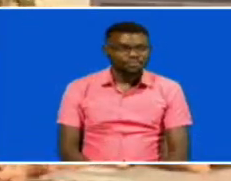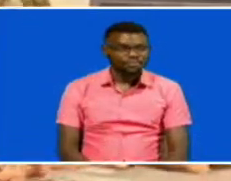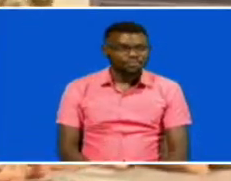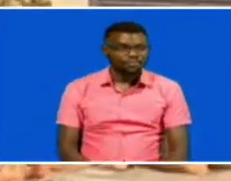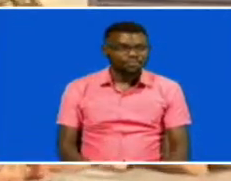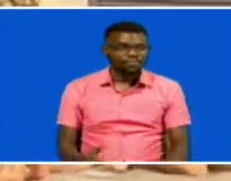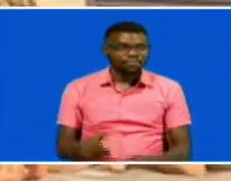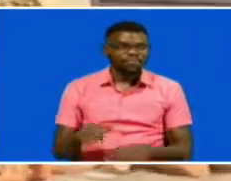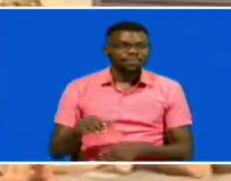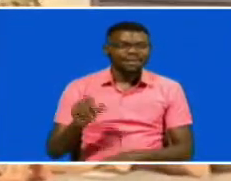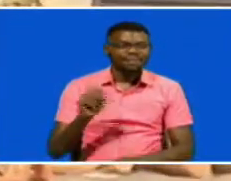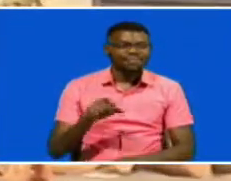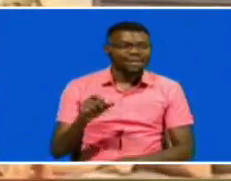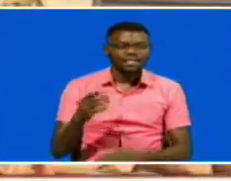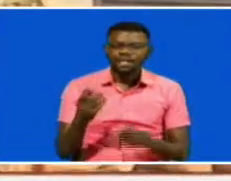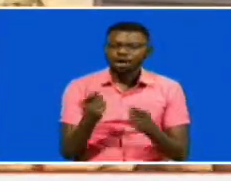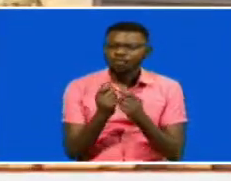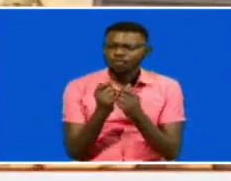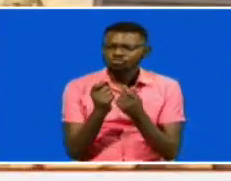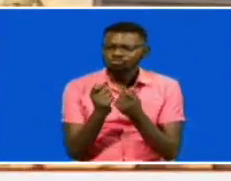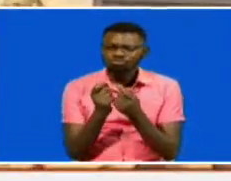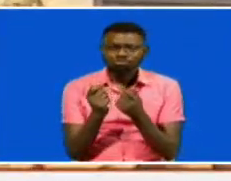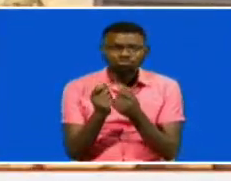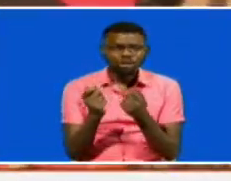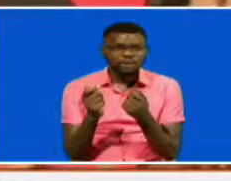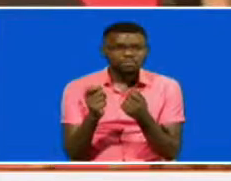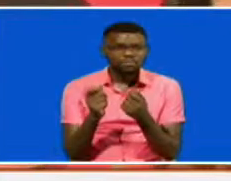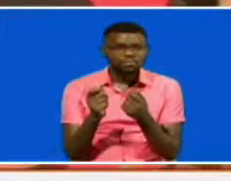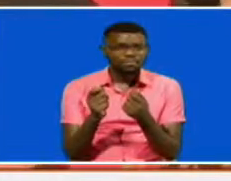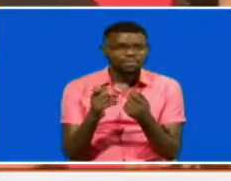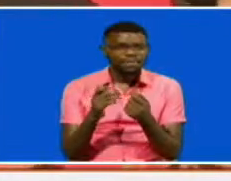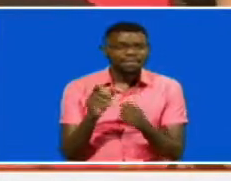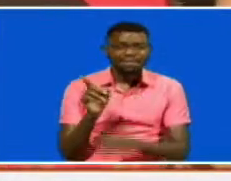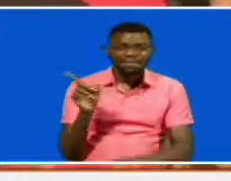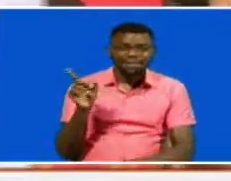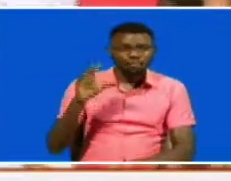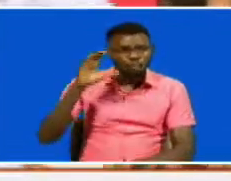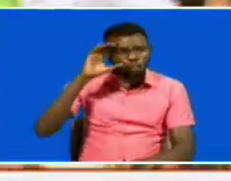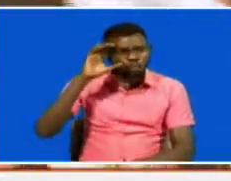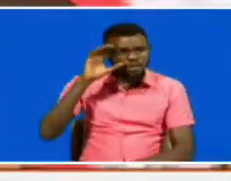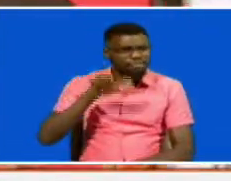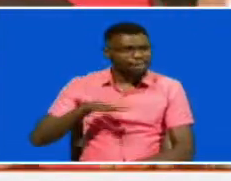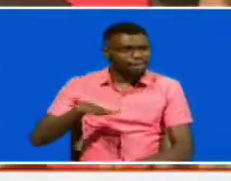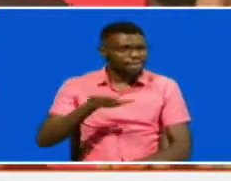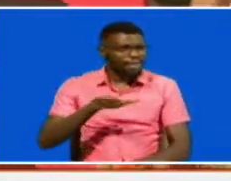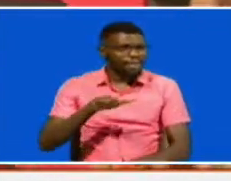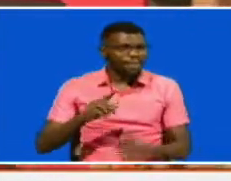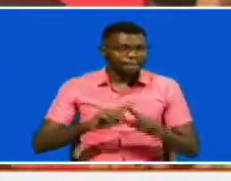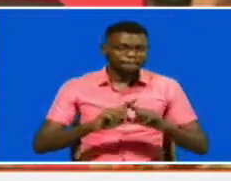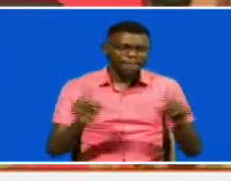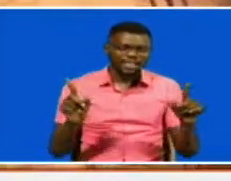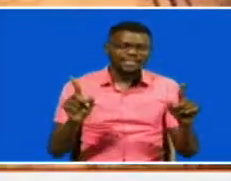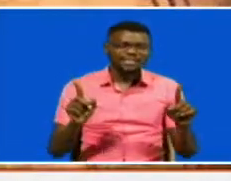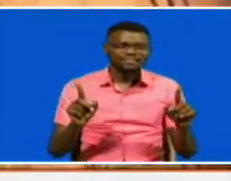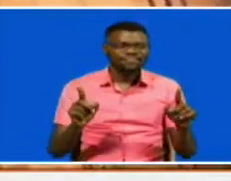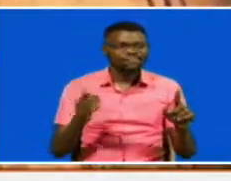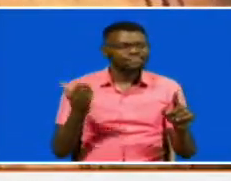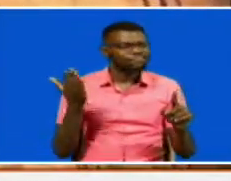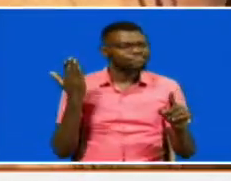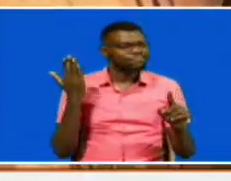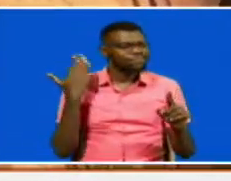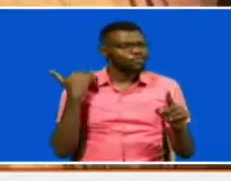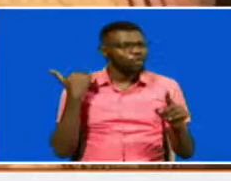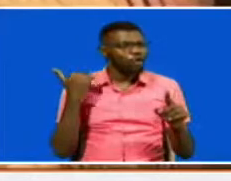Ukulima wa korosho ulikuwa umepiga hatua sana katika ukanda wa pwani. Lakini ilipotimia miaka ya 90, wengi